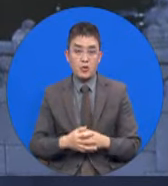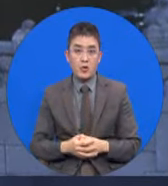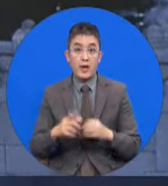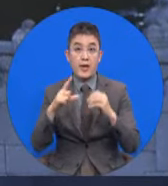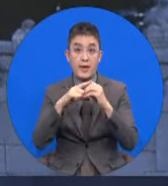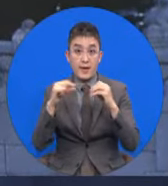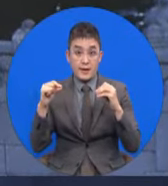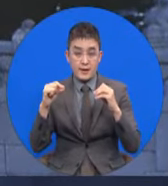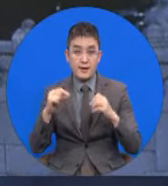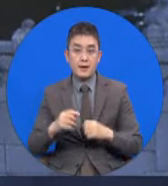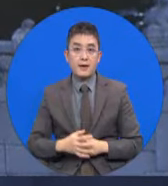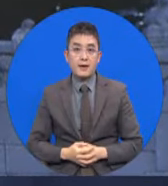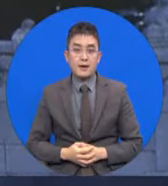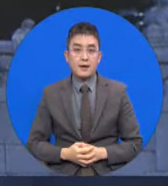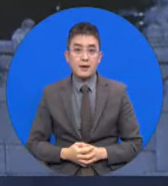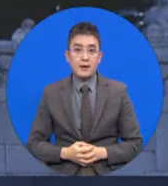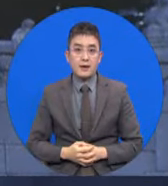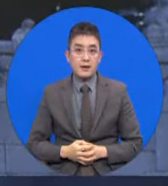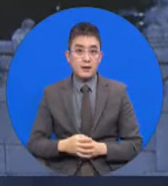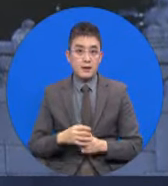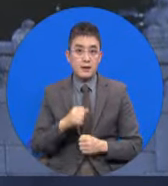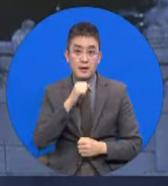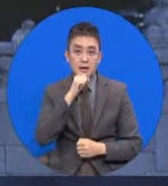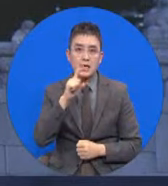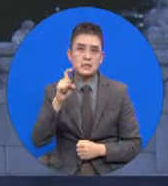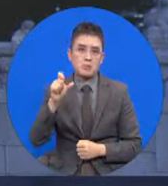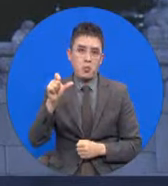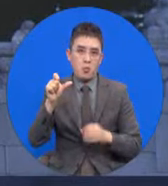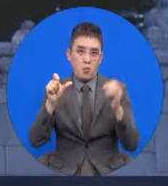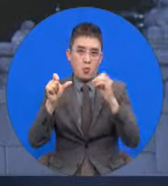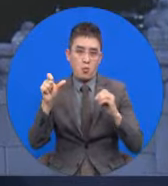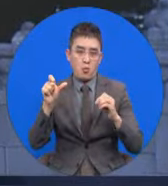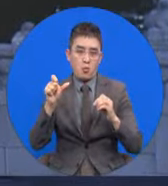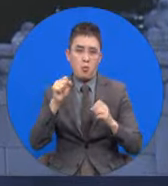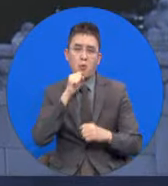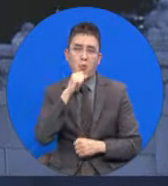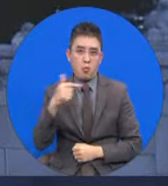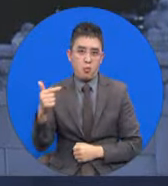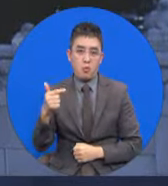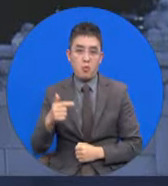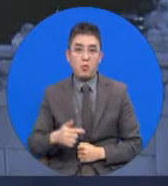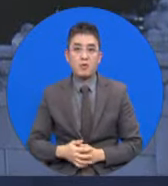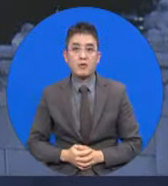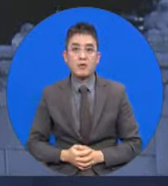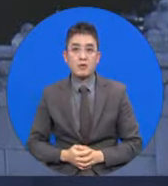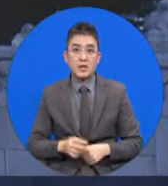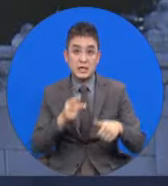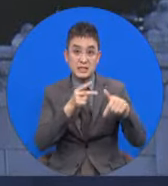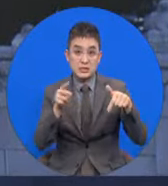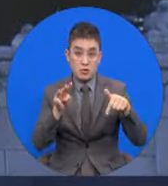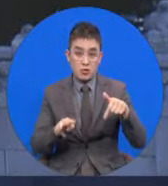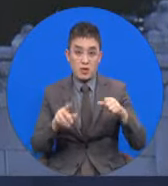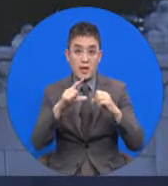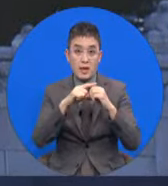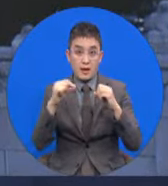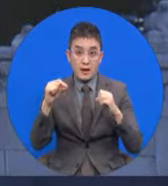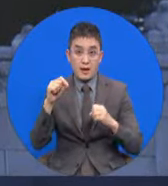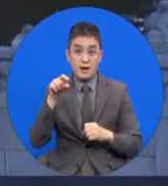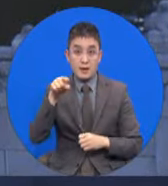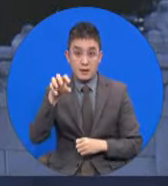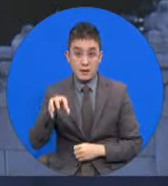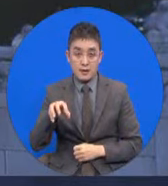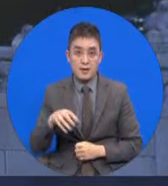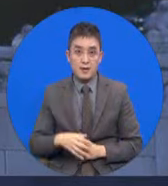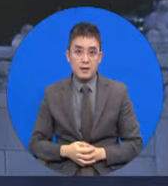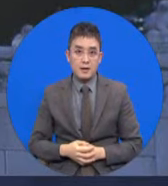계양이 현재 15.1%로 굉장히 높은 투표율을 보이고 있습니다. 인천에서 계양구가